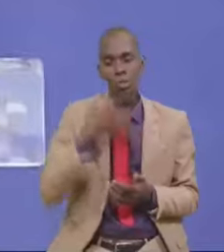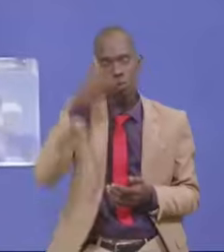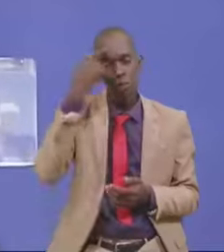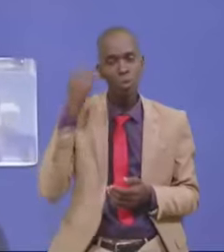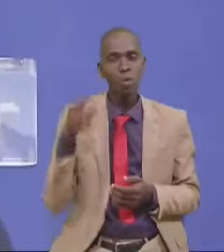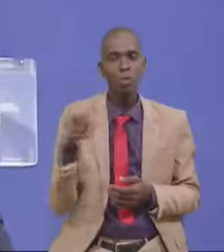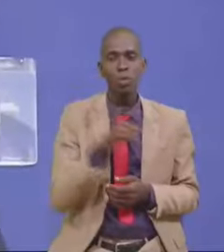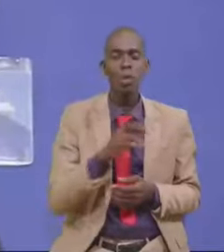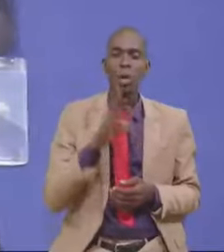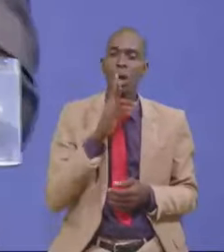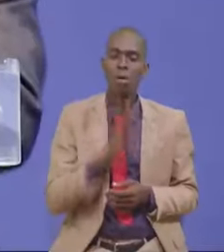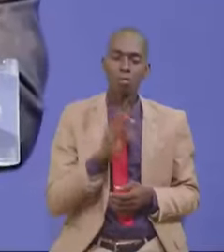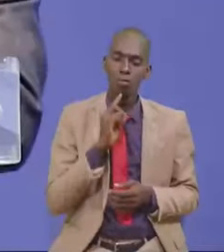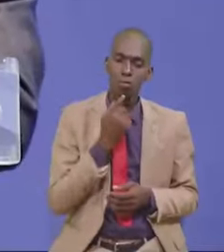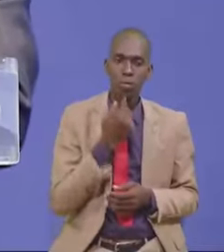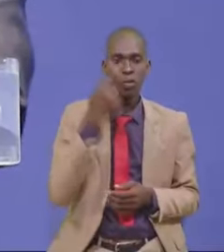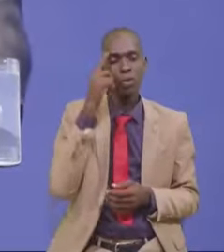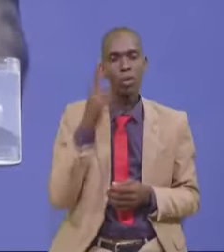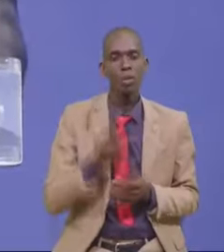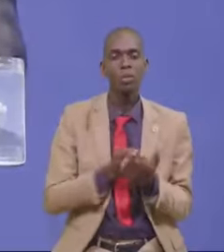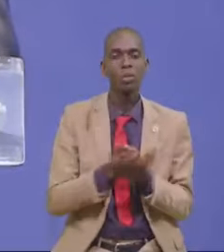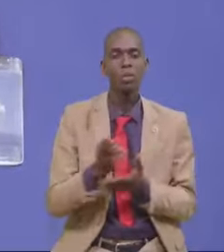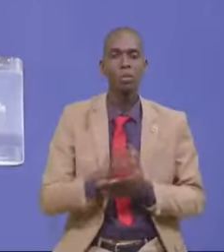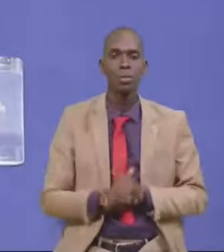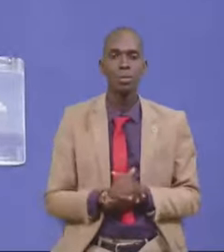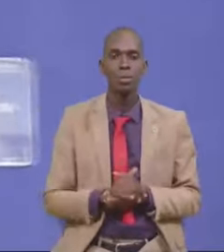Parce que vous êtes diligent pour la vérité.